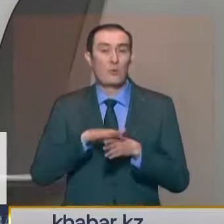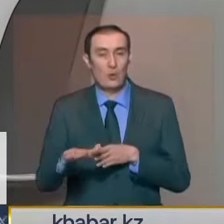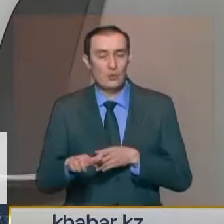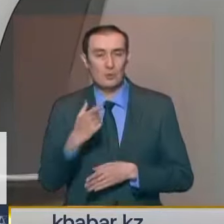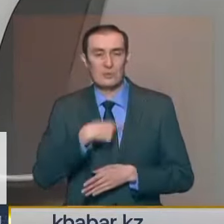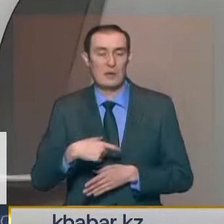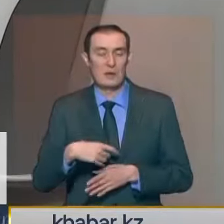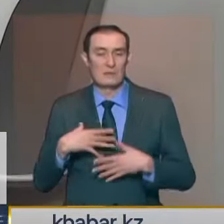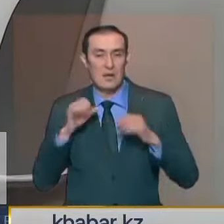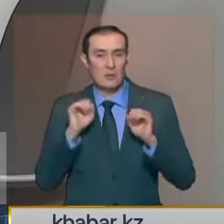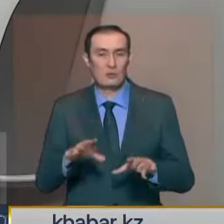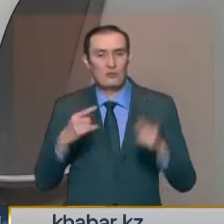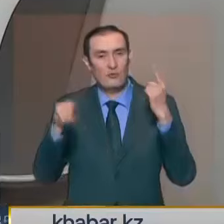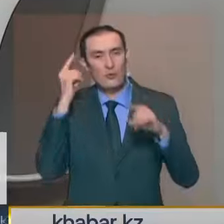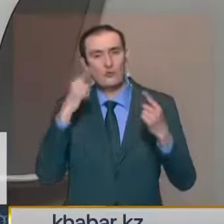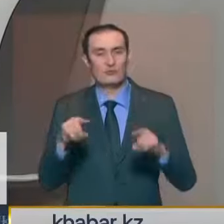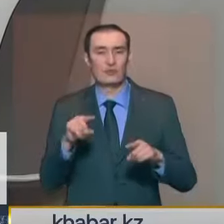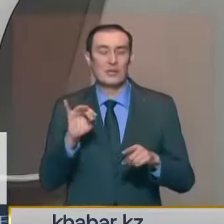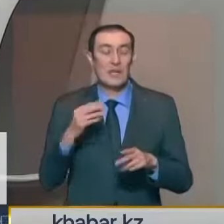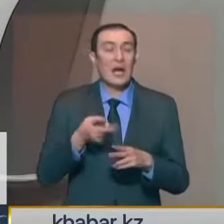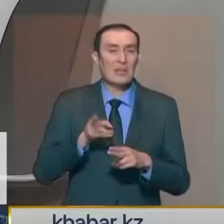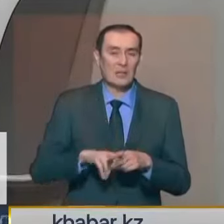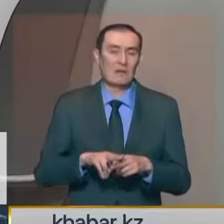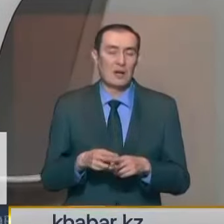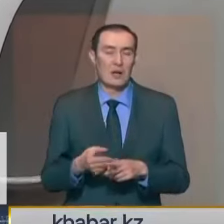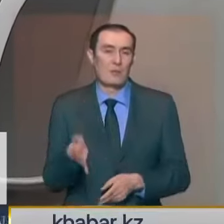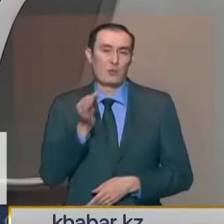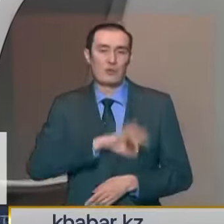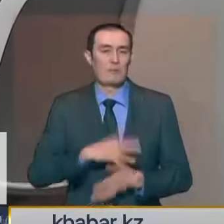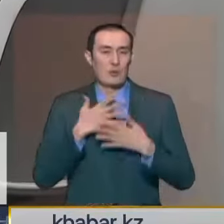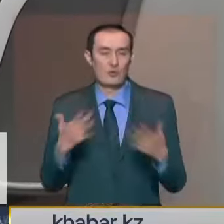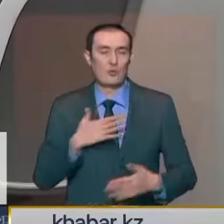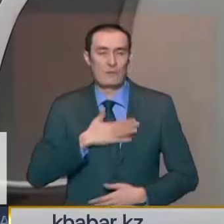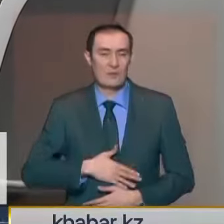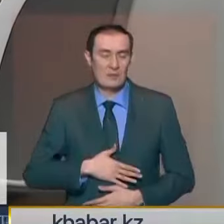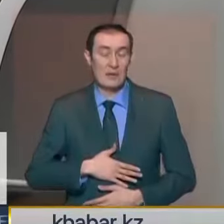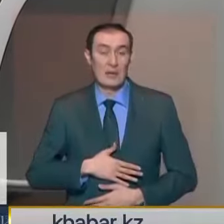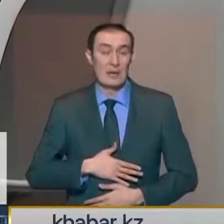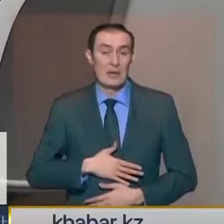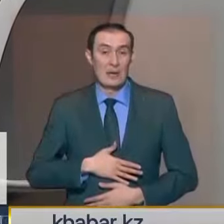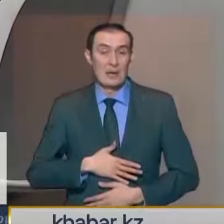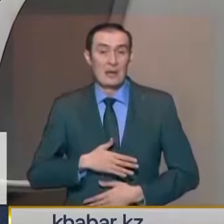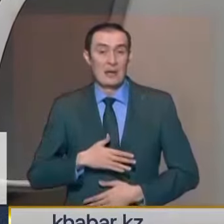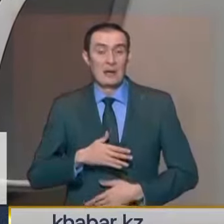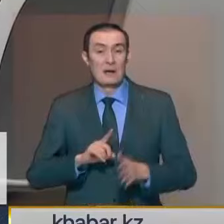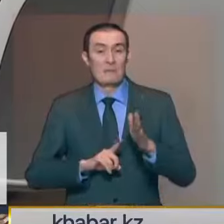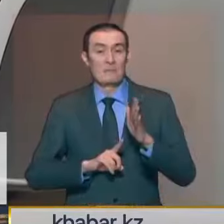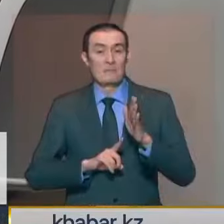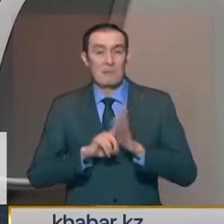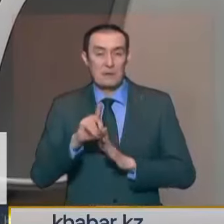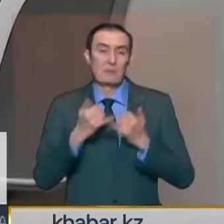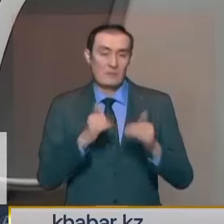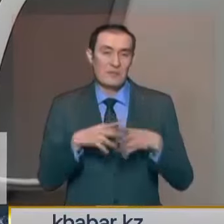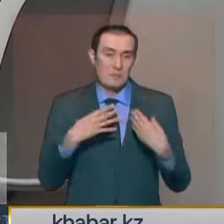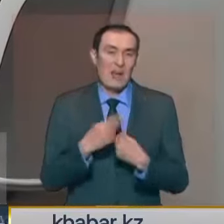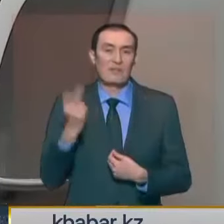себя отдаёт своему творчеству И от этого получает Огромное огромное удовольствие это гот на первом месте семья на втором